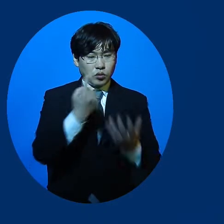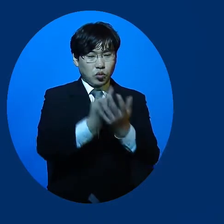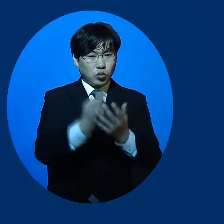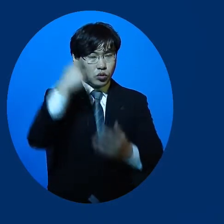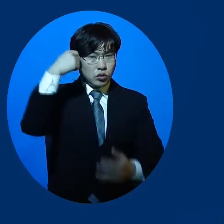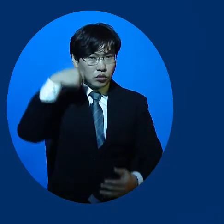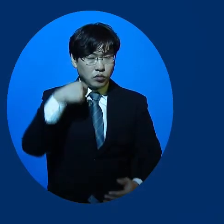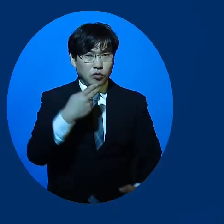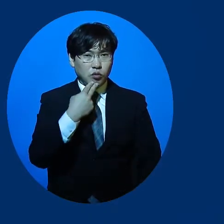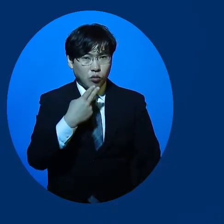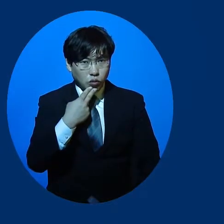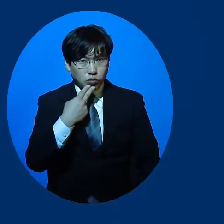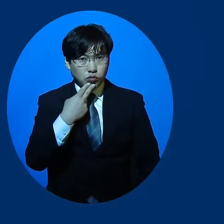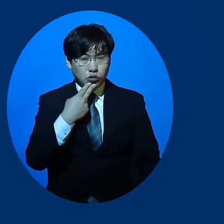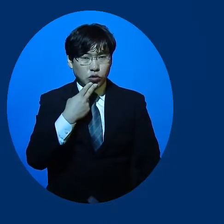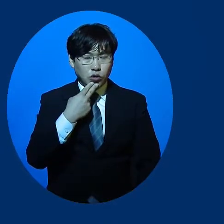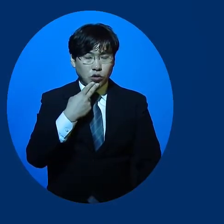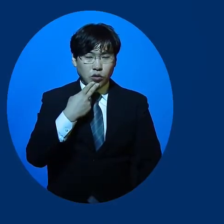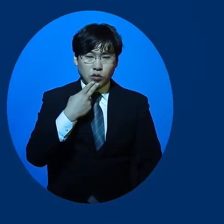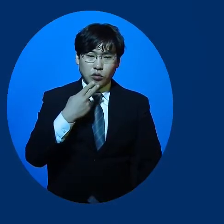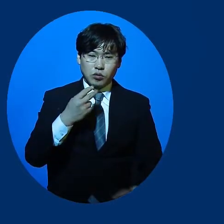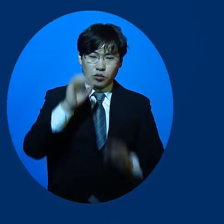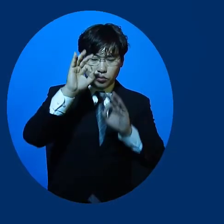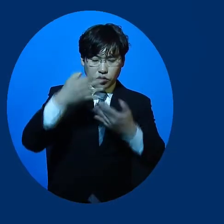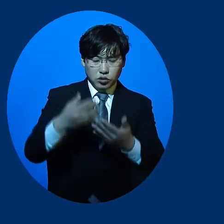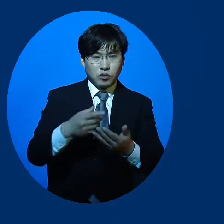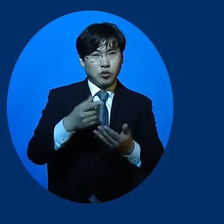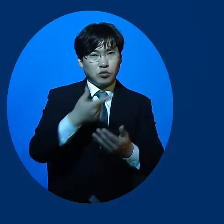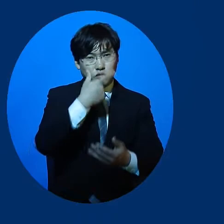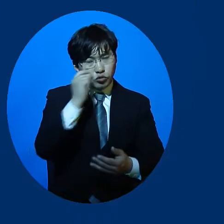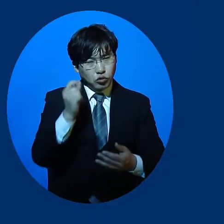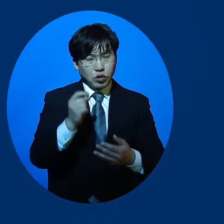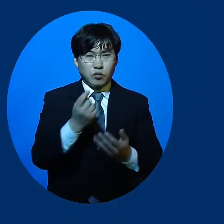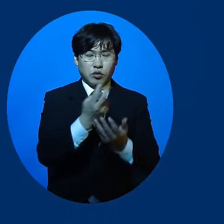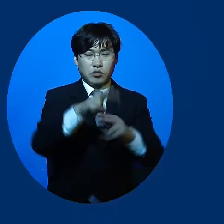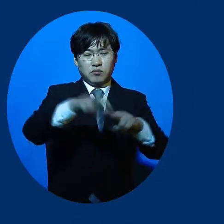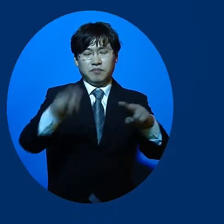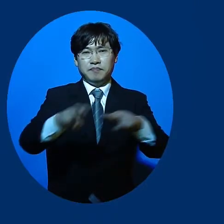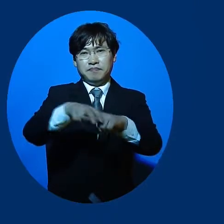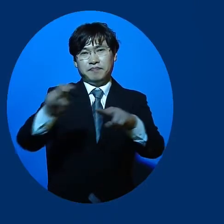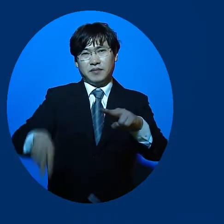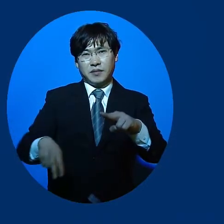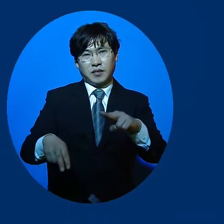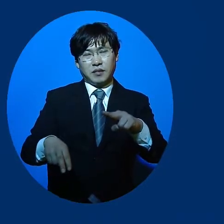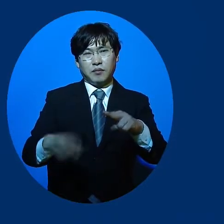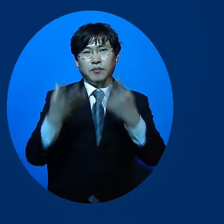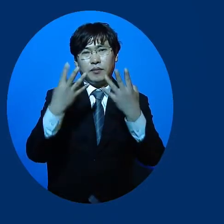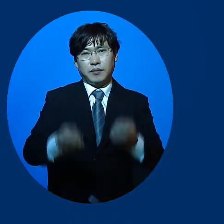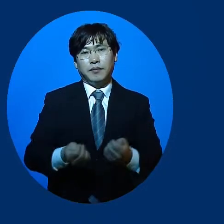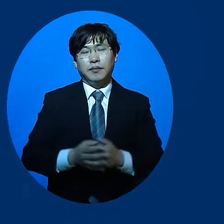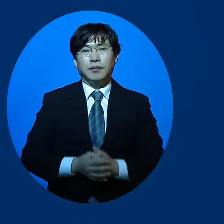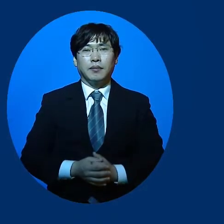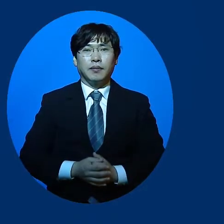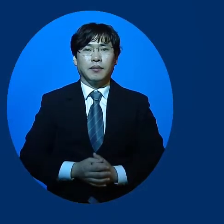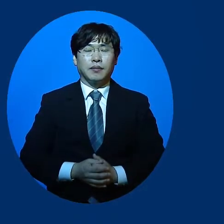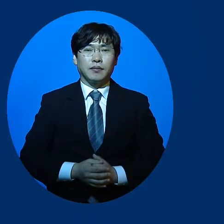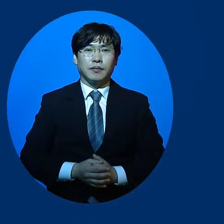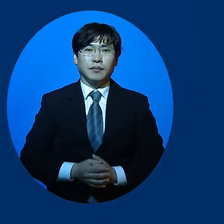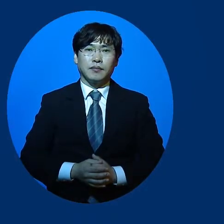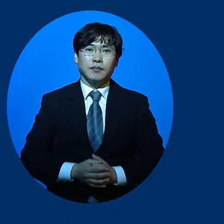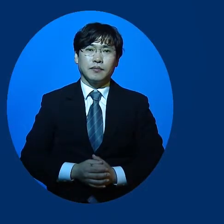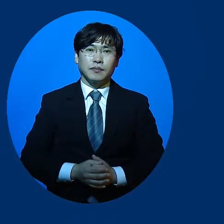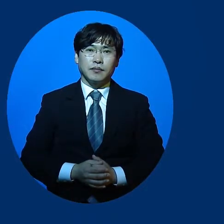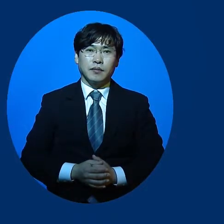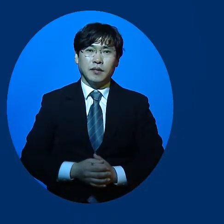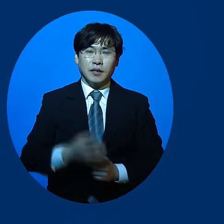이직률이 좀 높아지고 있다. 그렇게 나오고 있고요. 또 일각에서는 이 역할을